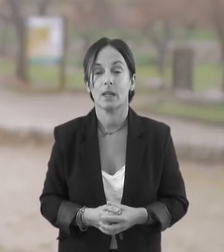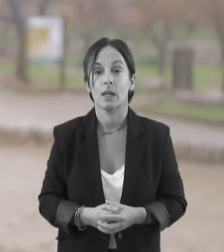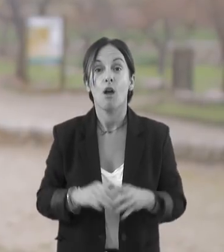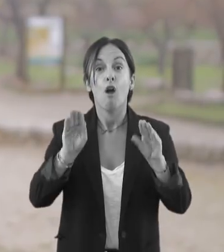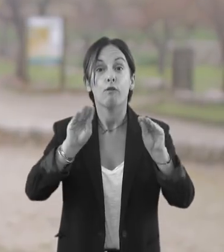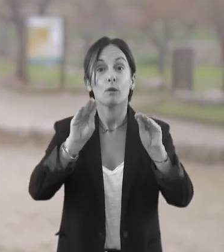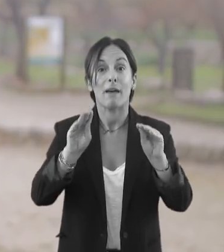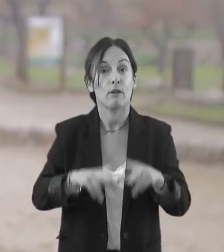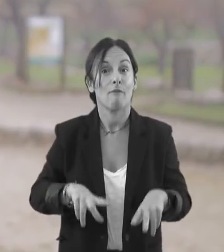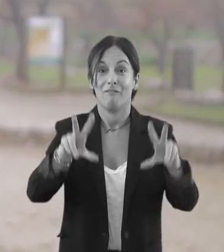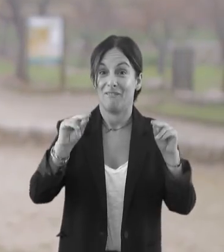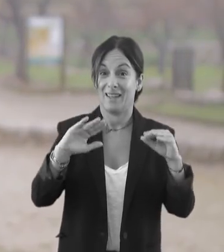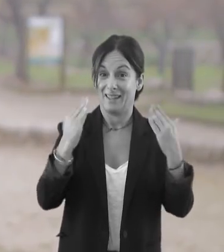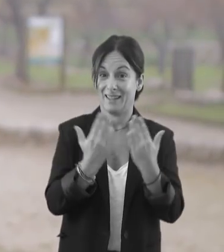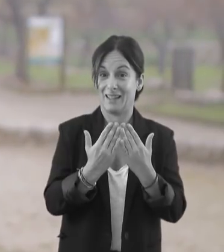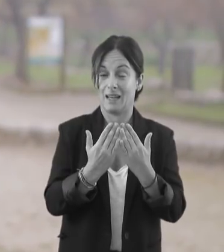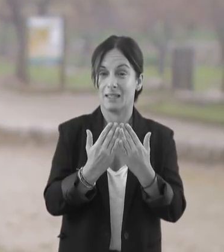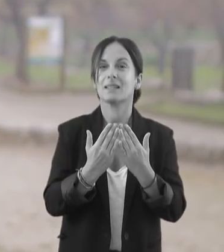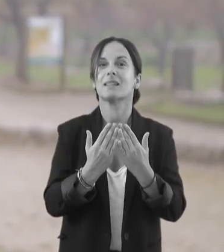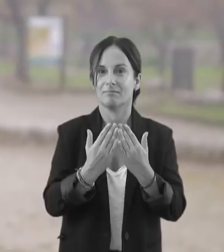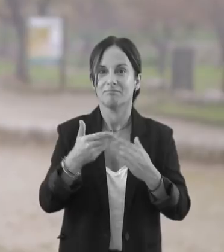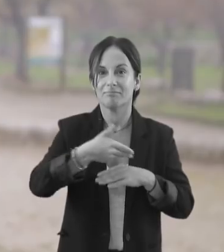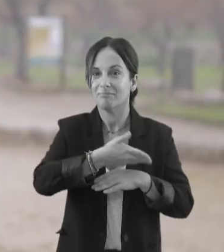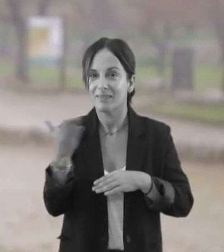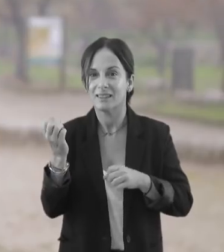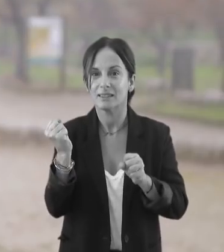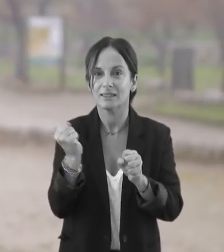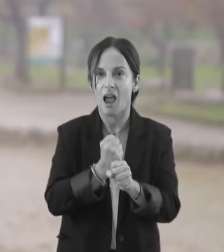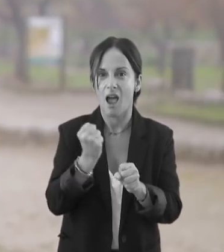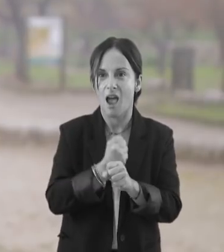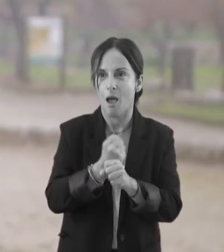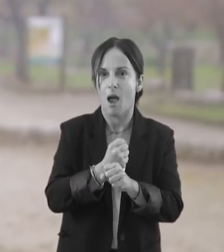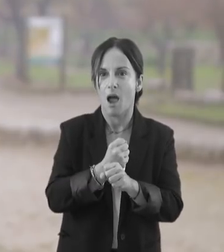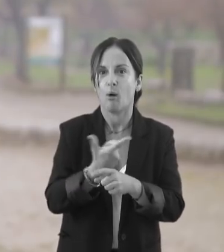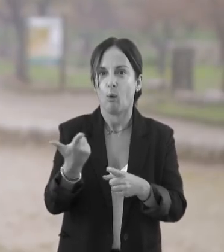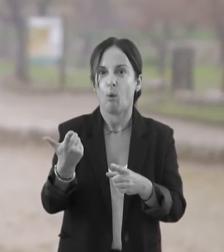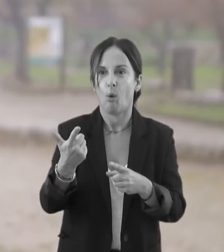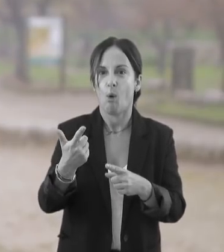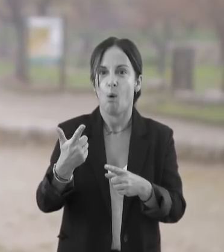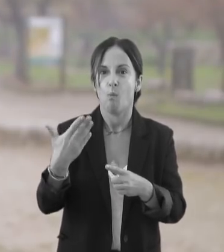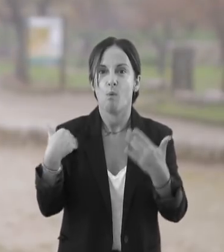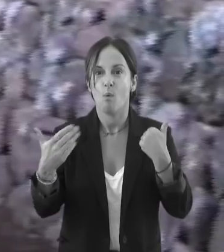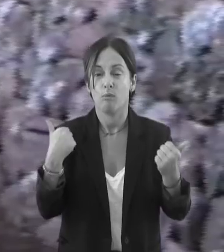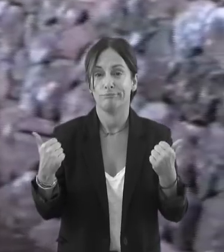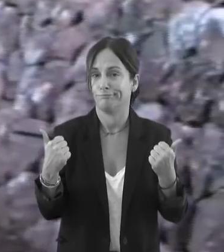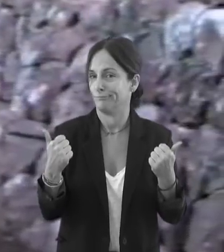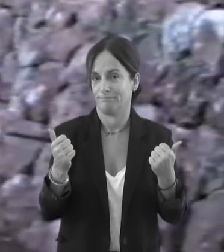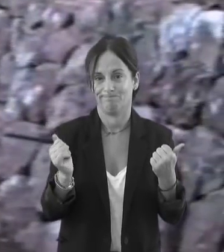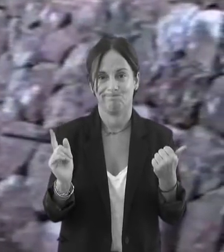ja se trobaven un poc ofegats, ja se trobaven com si anessin a escola. Però en el final vam arribar a comprendre que feia